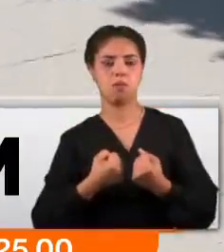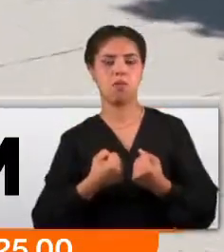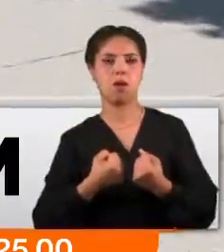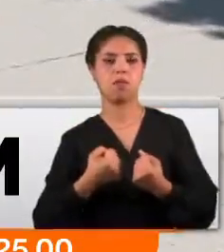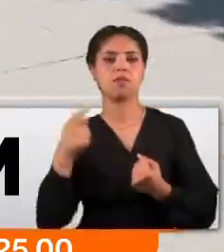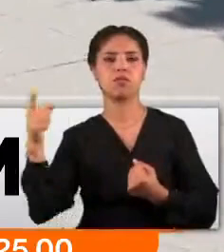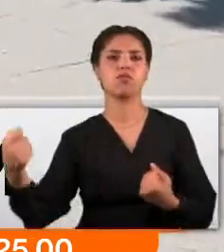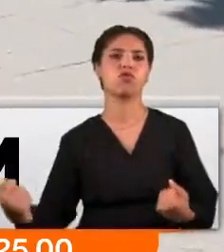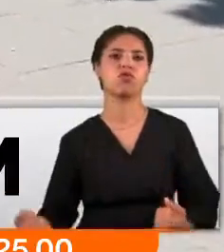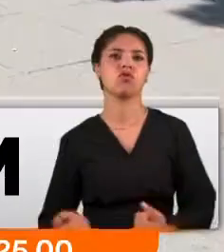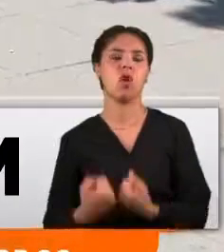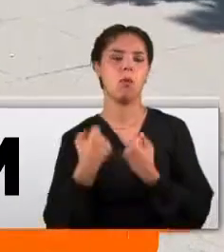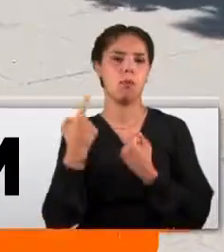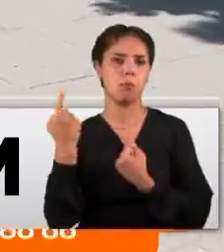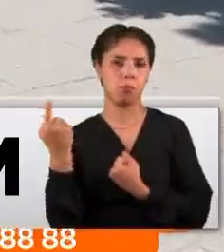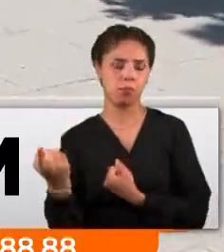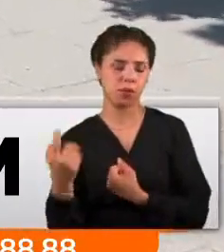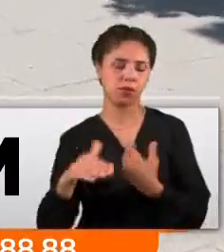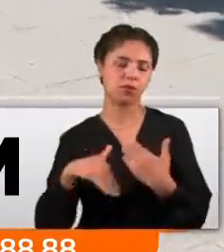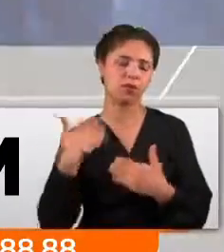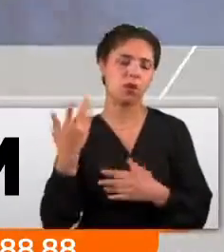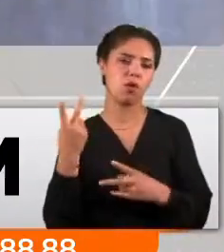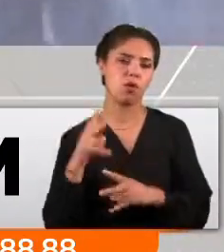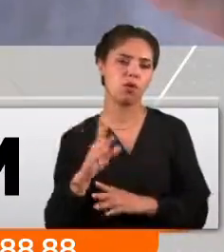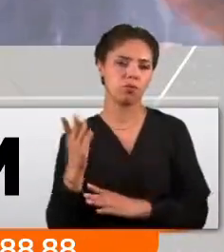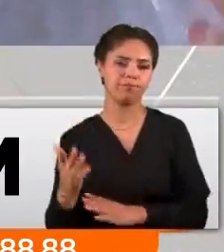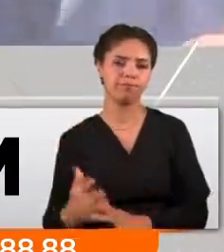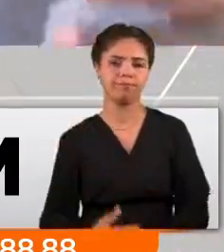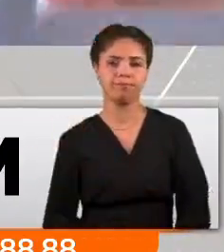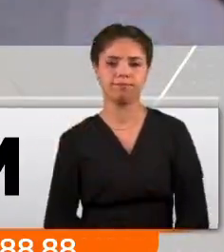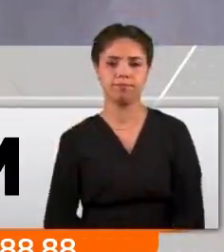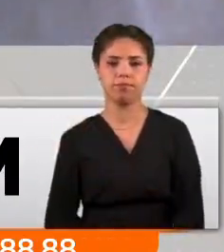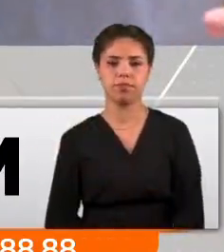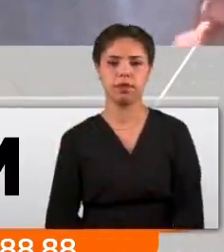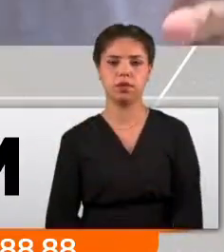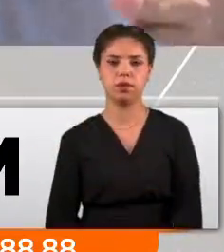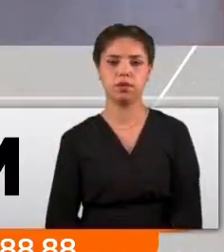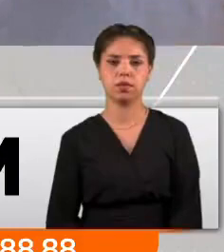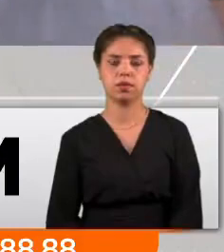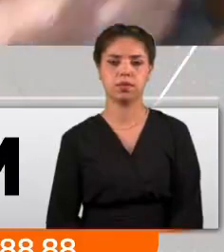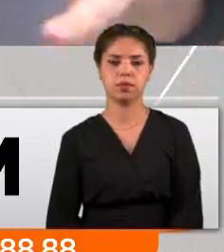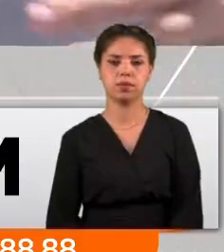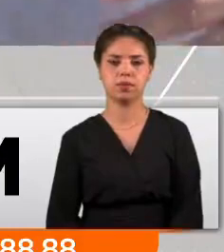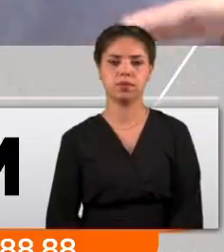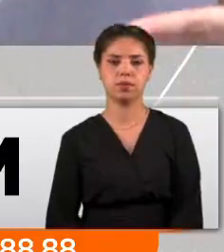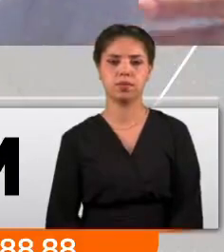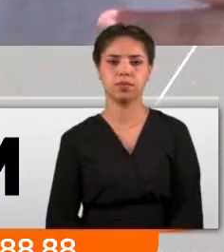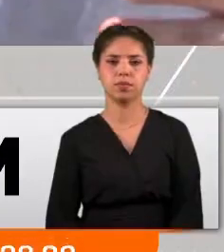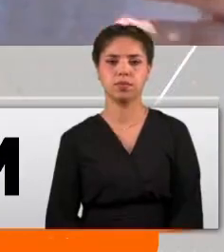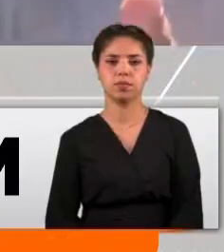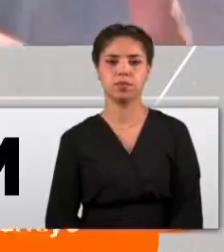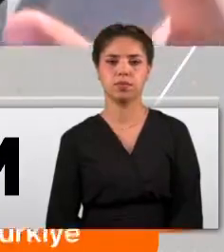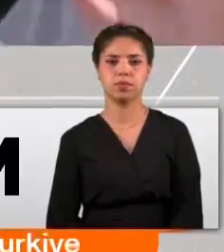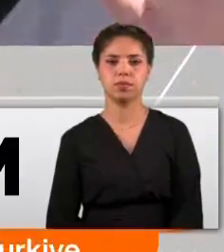kontrolünü kaybetti ve ne olduysa ondan sonra oldu. Minibüs tarzı bir araçla sürtüşme yaşıyorlar. Minibüsü geçmeye çalışırken sağ